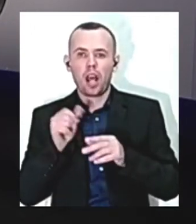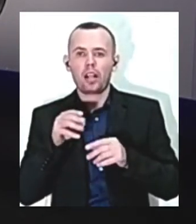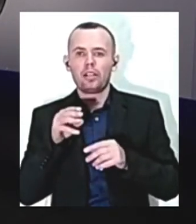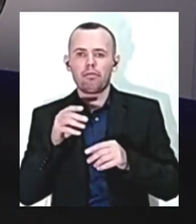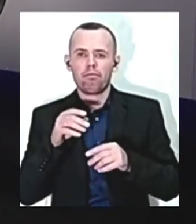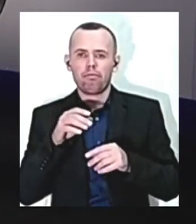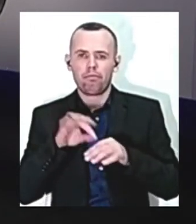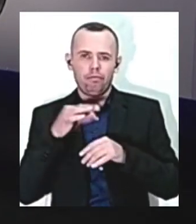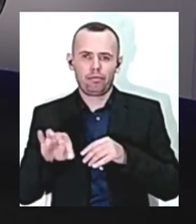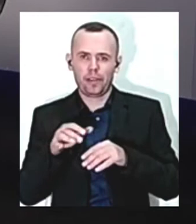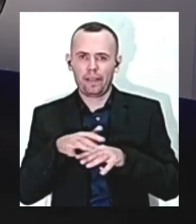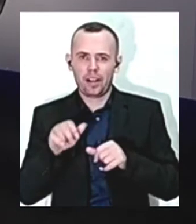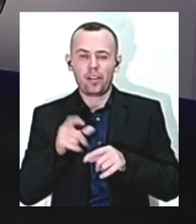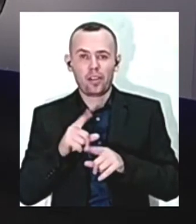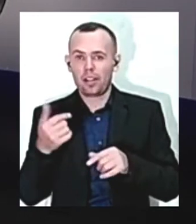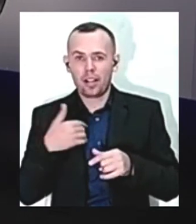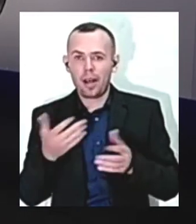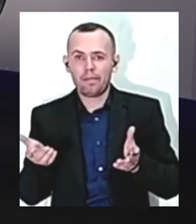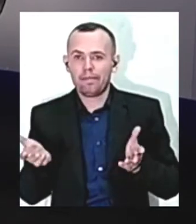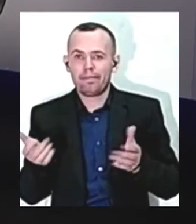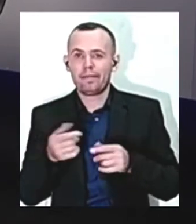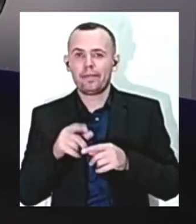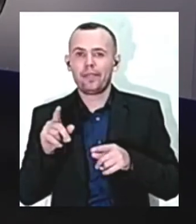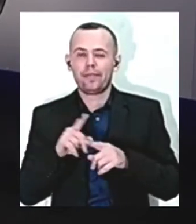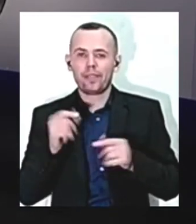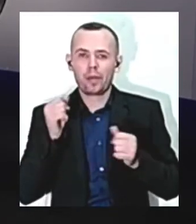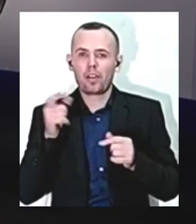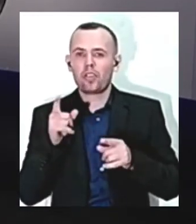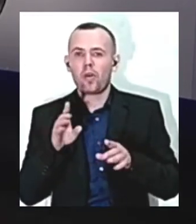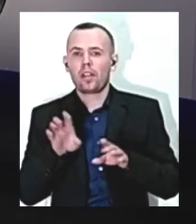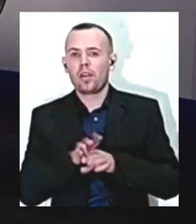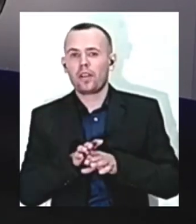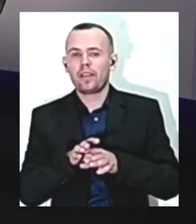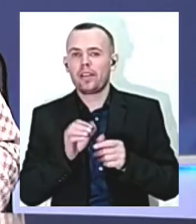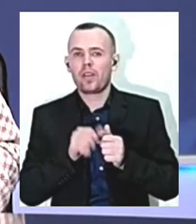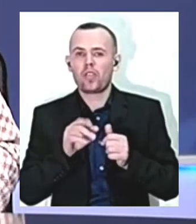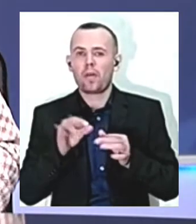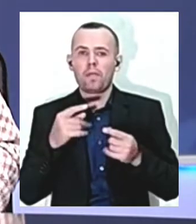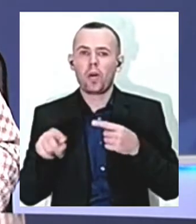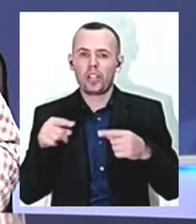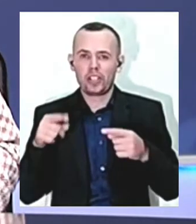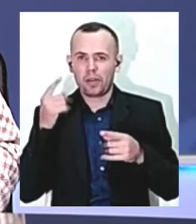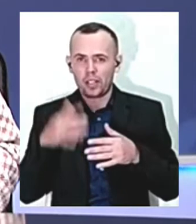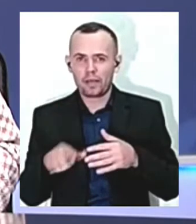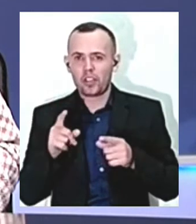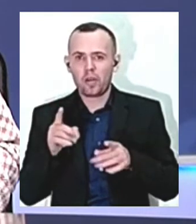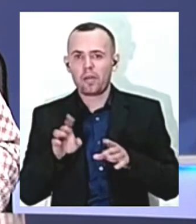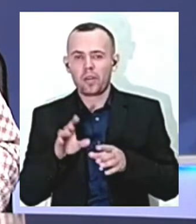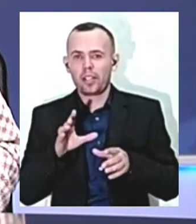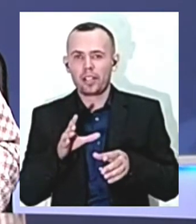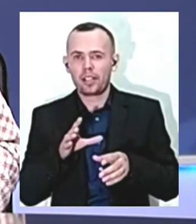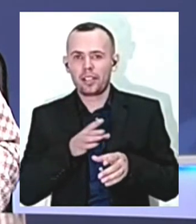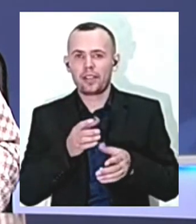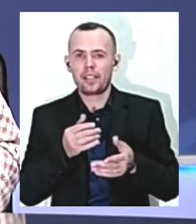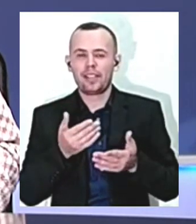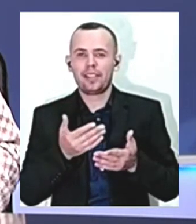нас люди все-таки свобода, більше такого, кожен її по-різному розуміє, це може бути там якась така анархістична свобода так